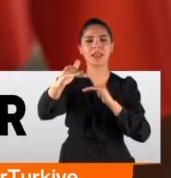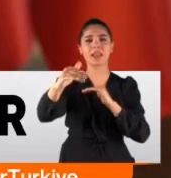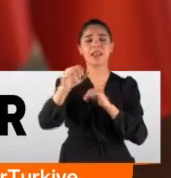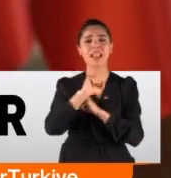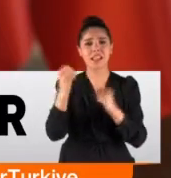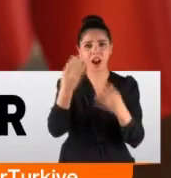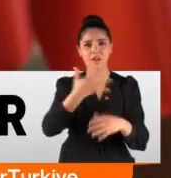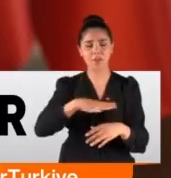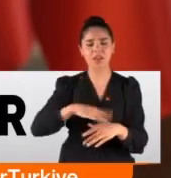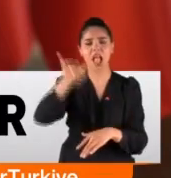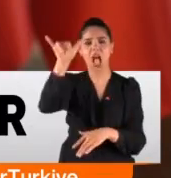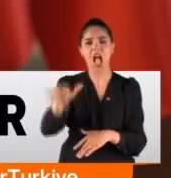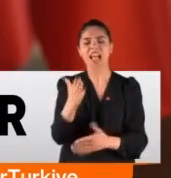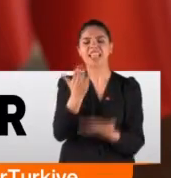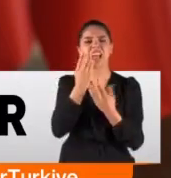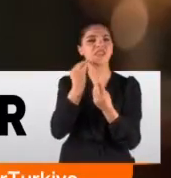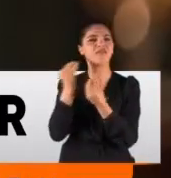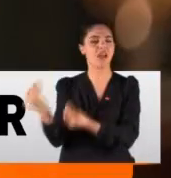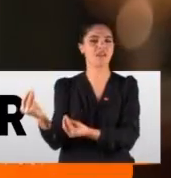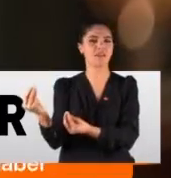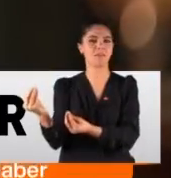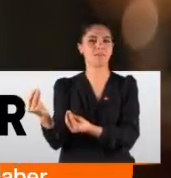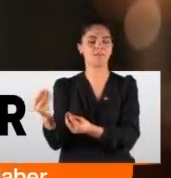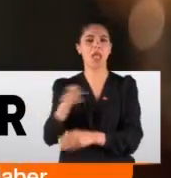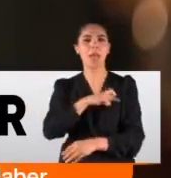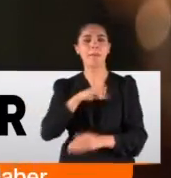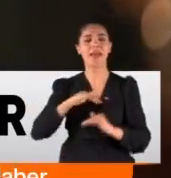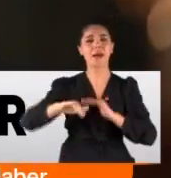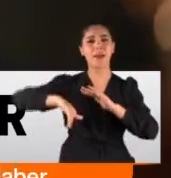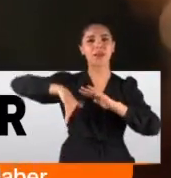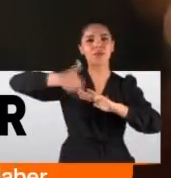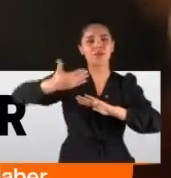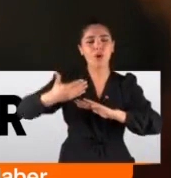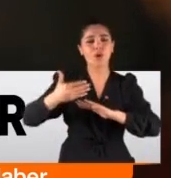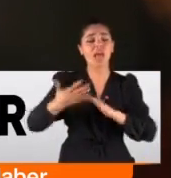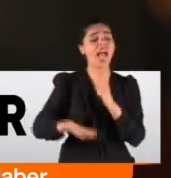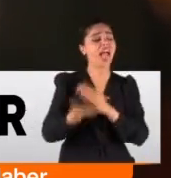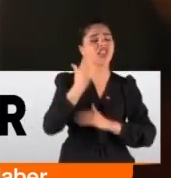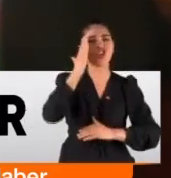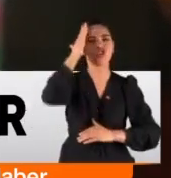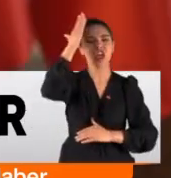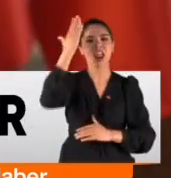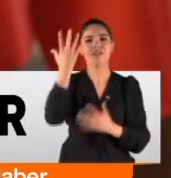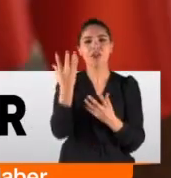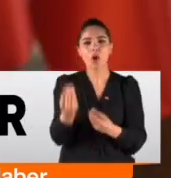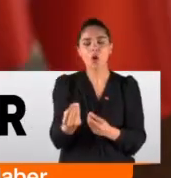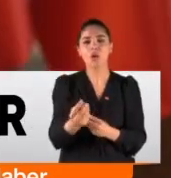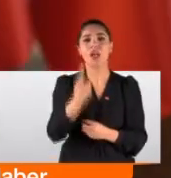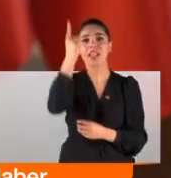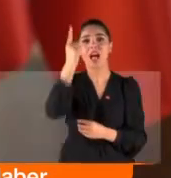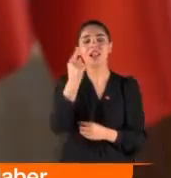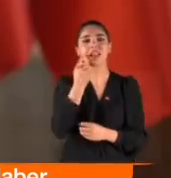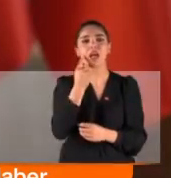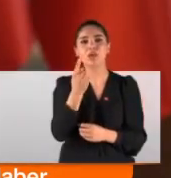biçenlere hak ettikleri dersi vermişlerdir. Peygamberlikten sonraki en şerefli makama, Rabbimizin